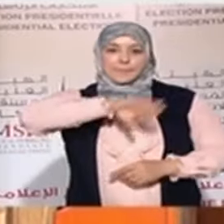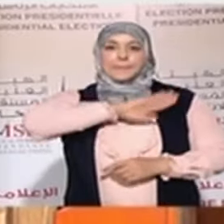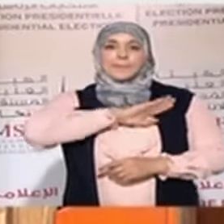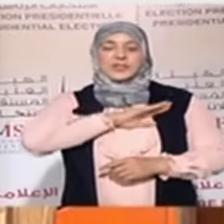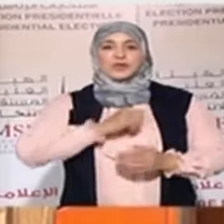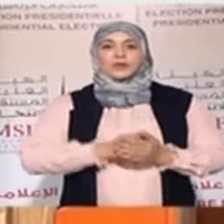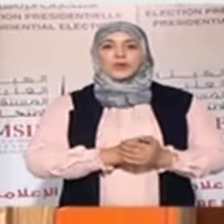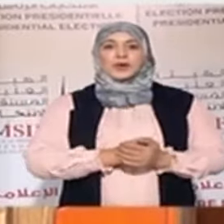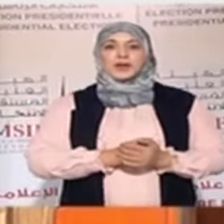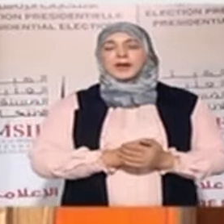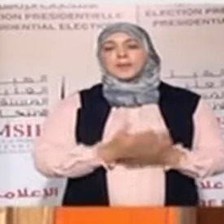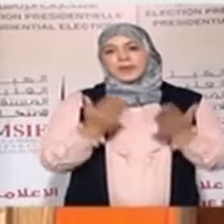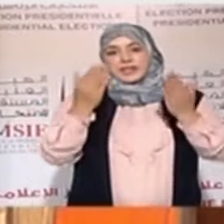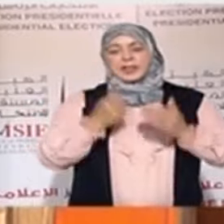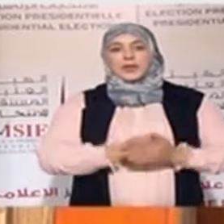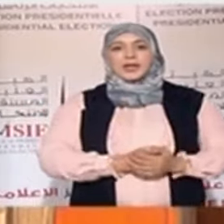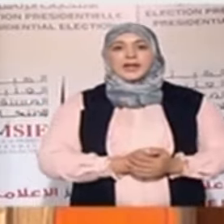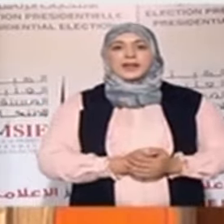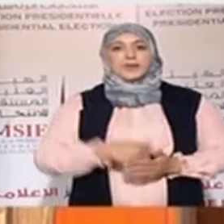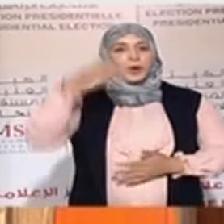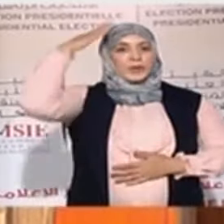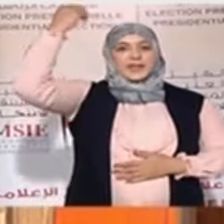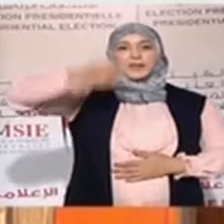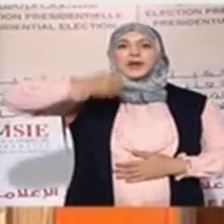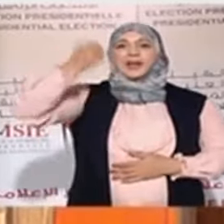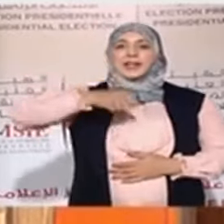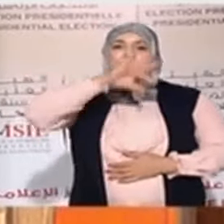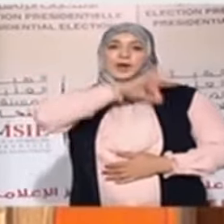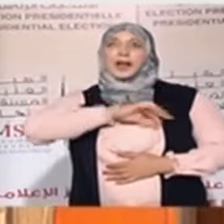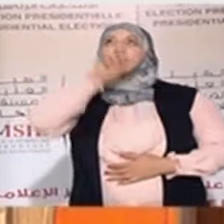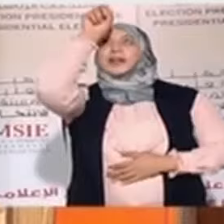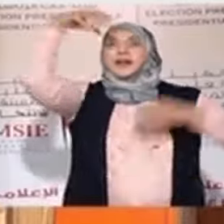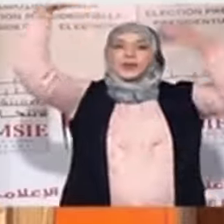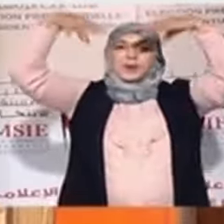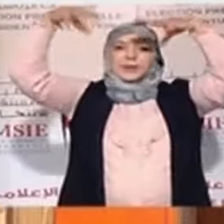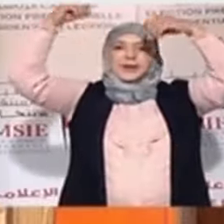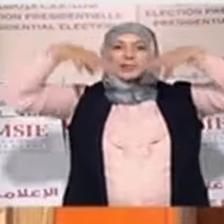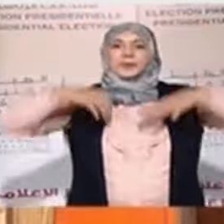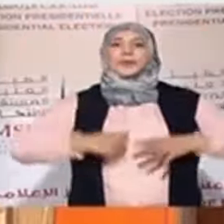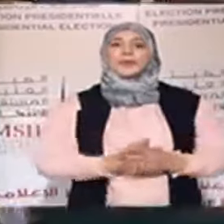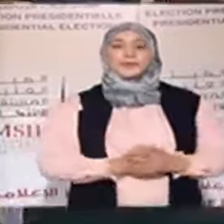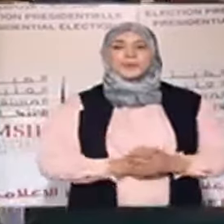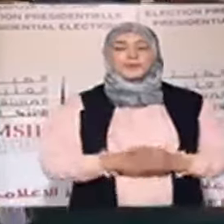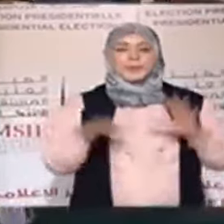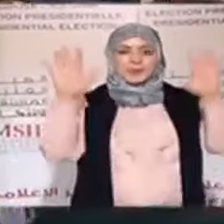مسؤولا. صدق الله العظيم، والسلام عليكم ورحمة الله وبركاته.